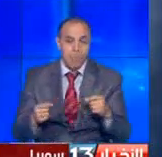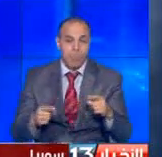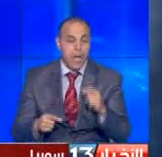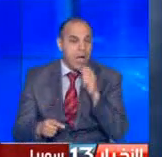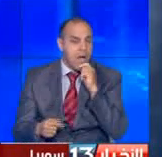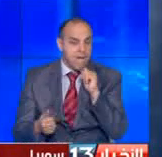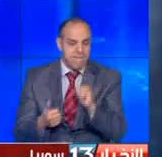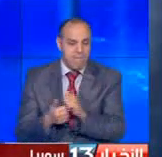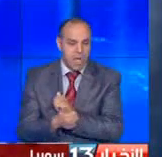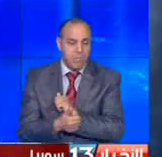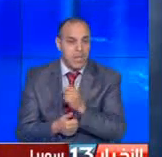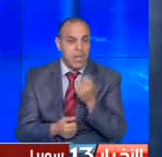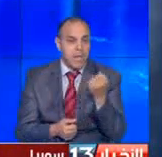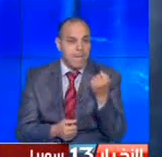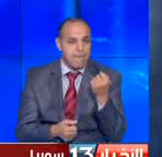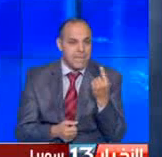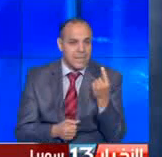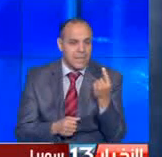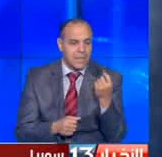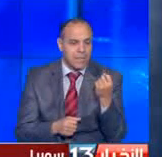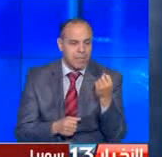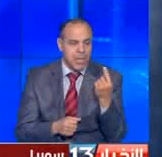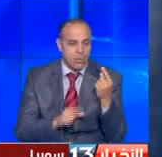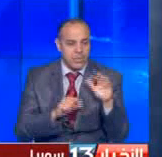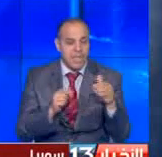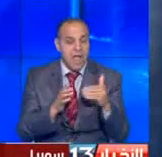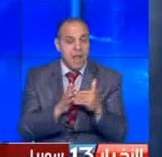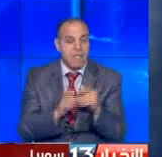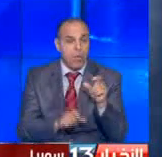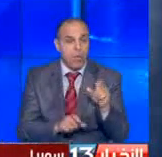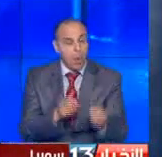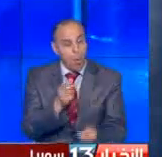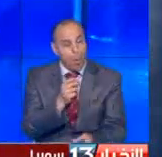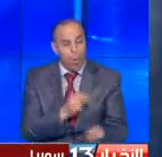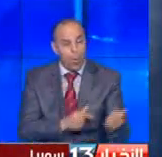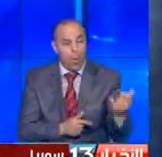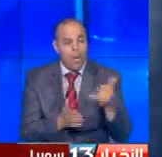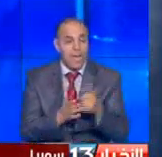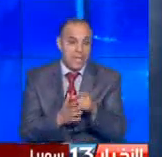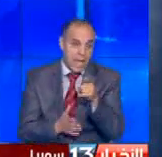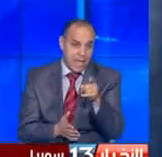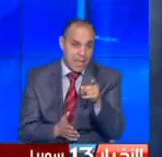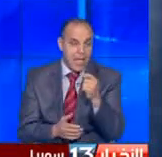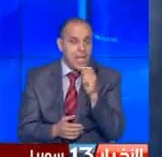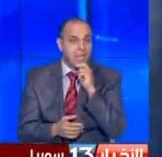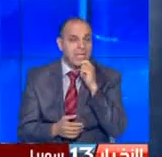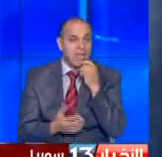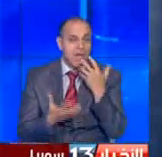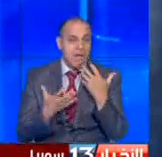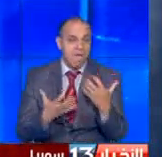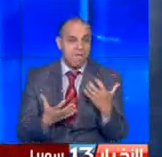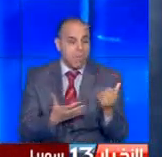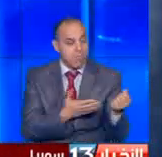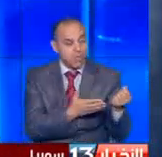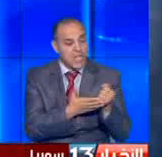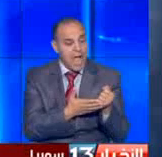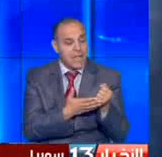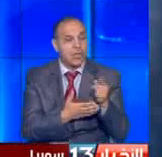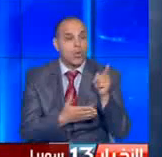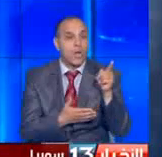ذلك ان مائتين وسبعين الف شخص اجبروا على الفرار من المدينه ما زالوا في حاجه الى المساعدات